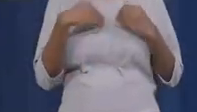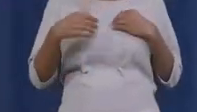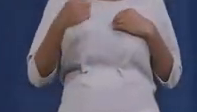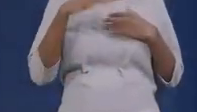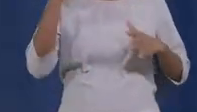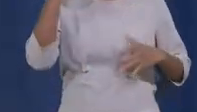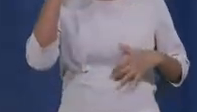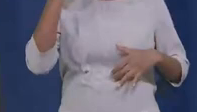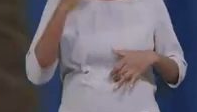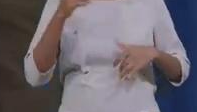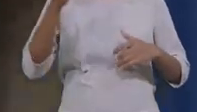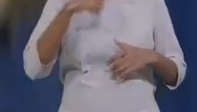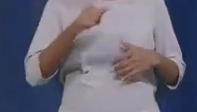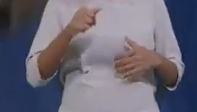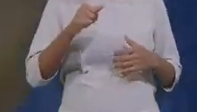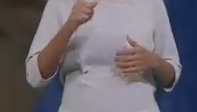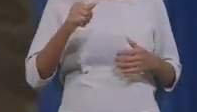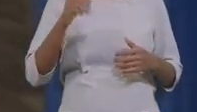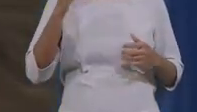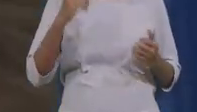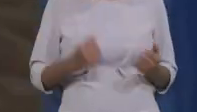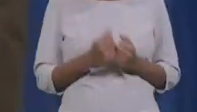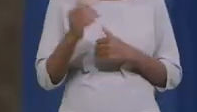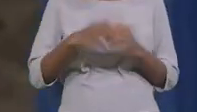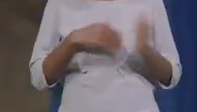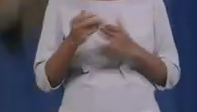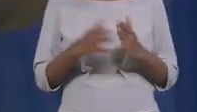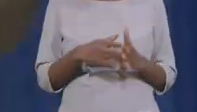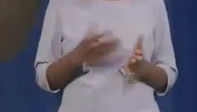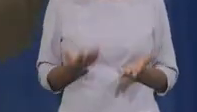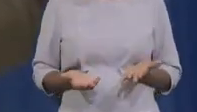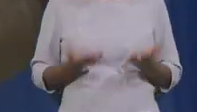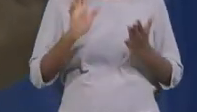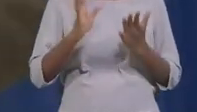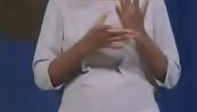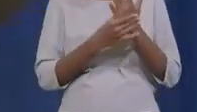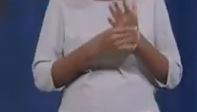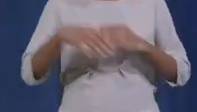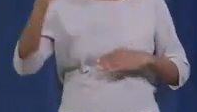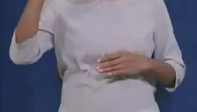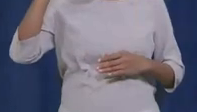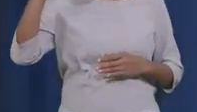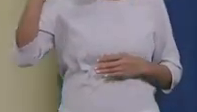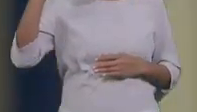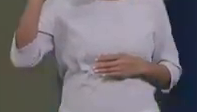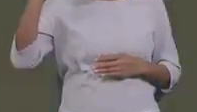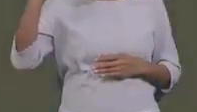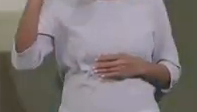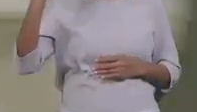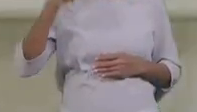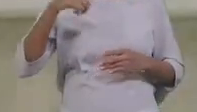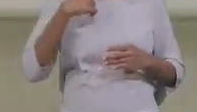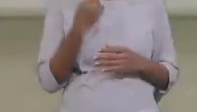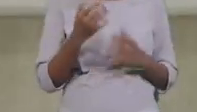si tu as une maladie ou une infirmité, pendant que tu es assis, lève la main. Ils ont levé les mains. J'ai dit,